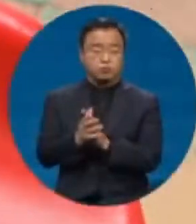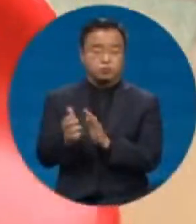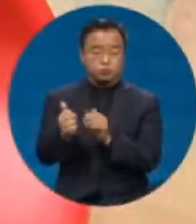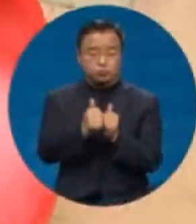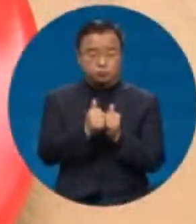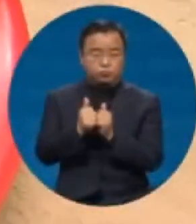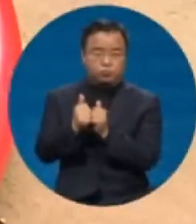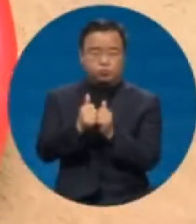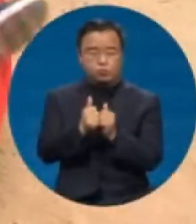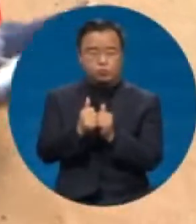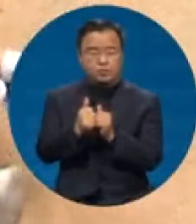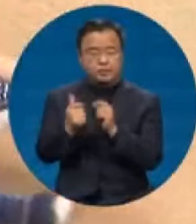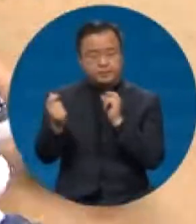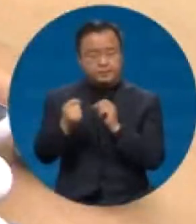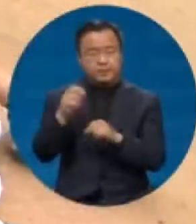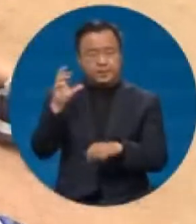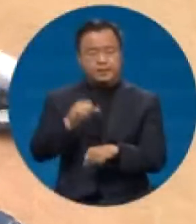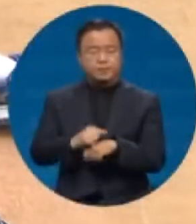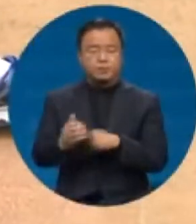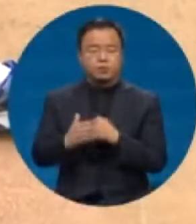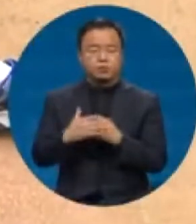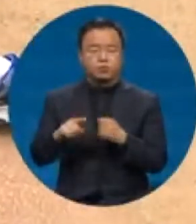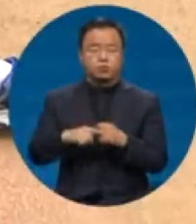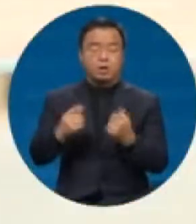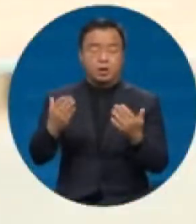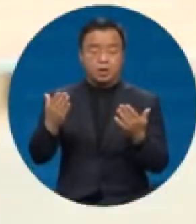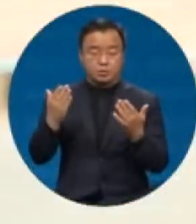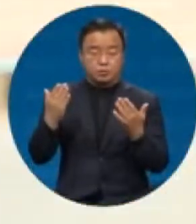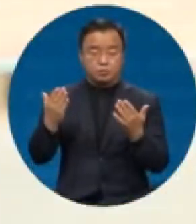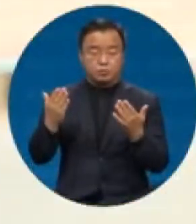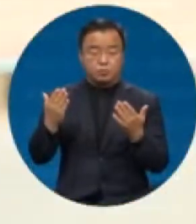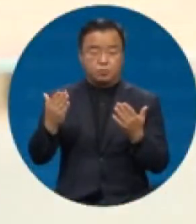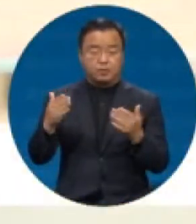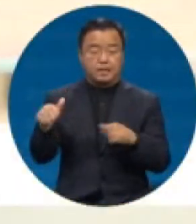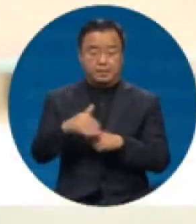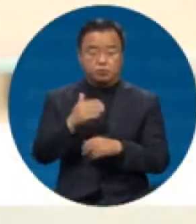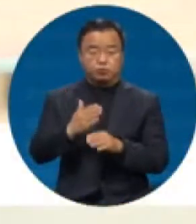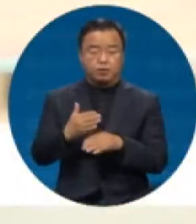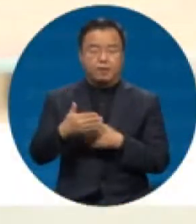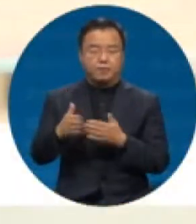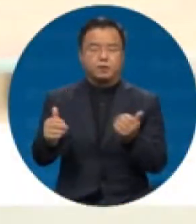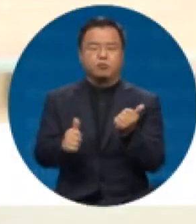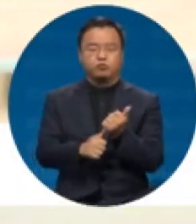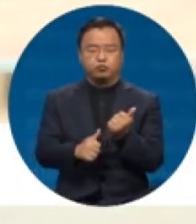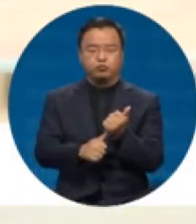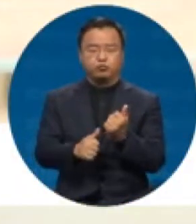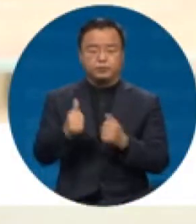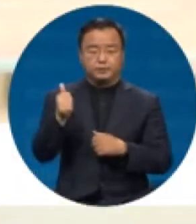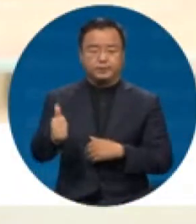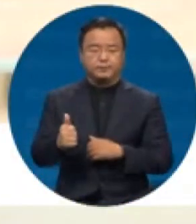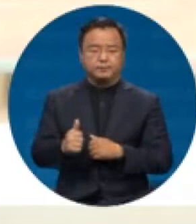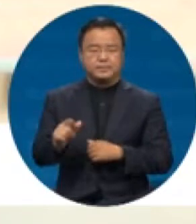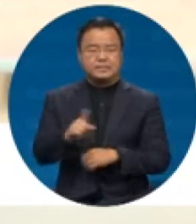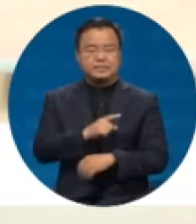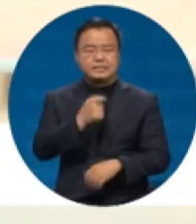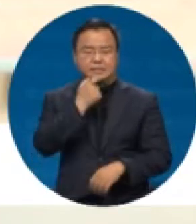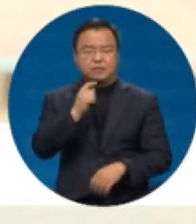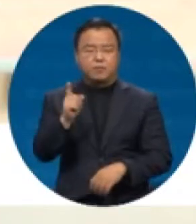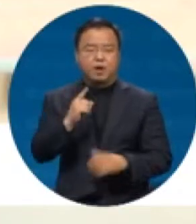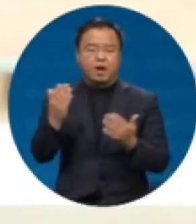2학년인 올해 반해서 부회장이 됐습니다 제 싫어 항의하기 옥 앙 나는 거야